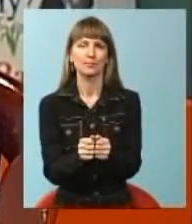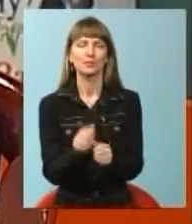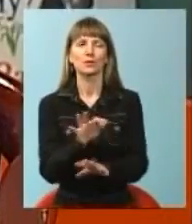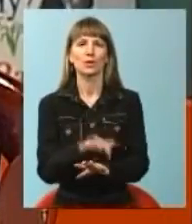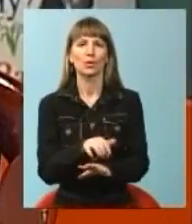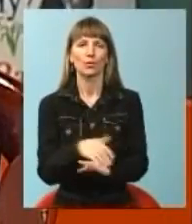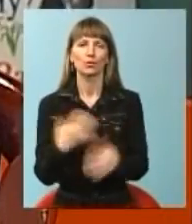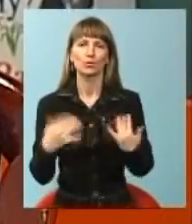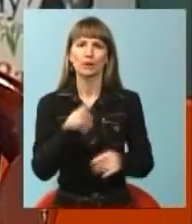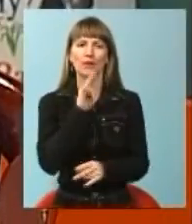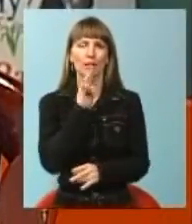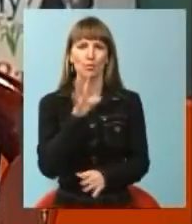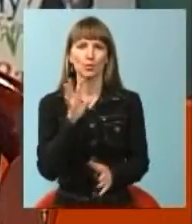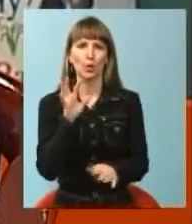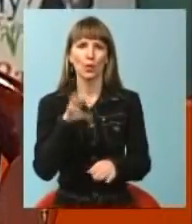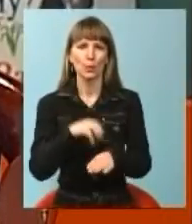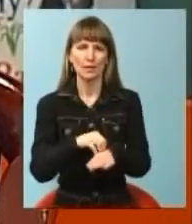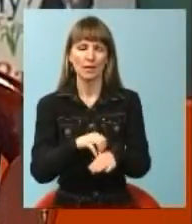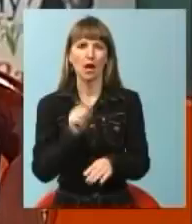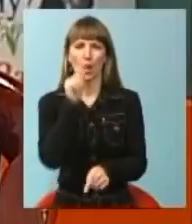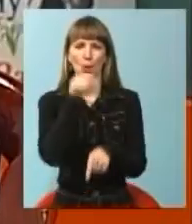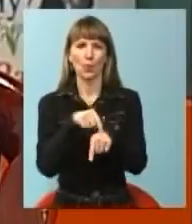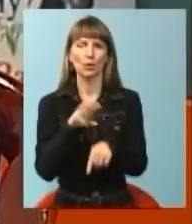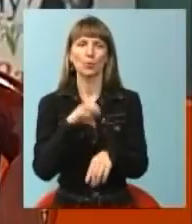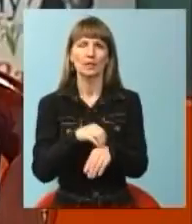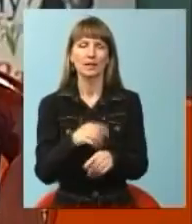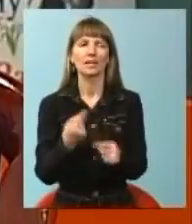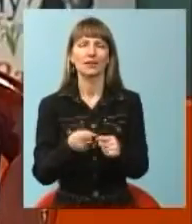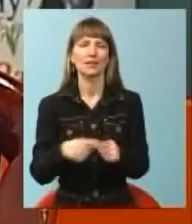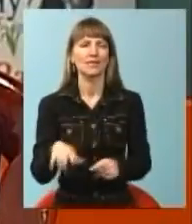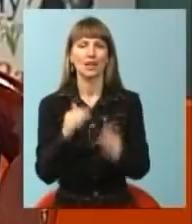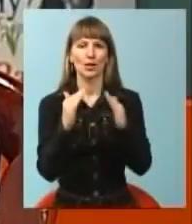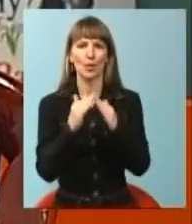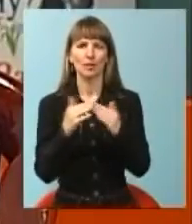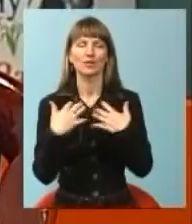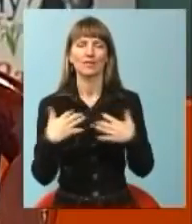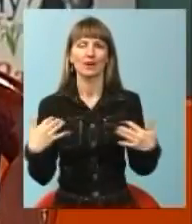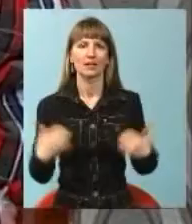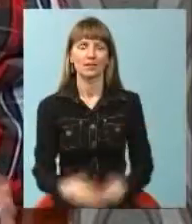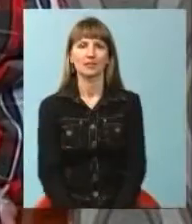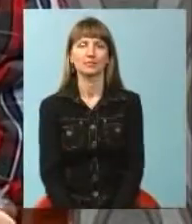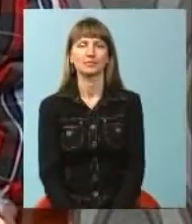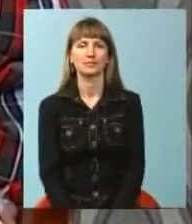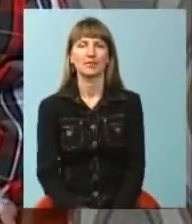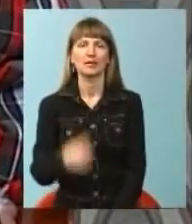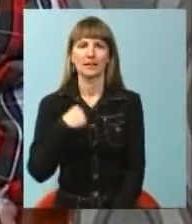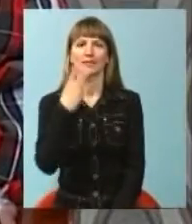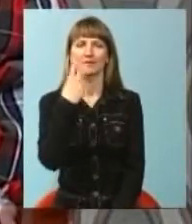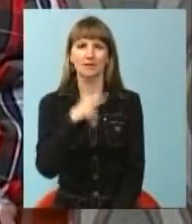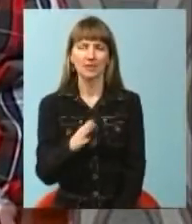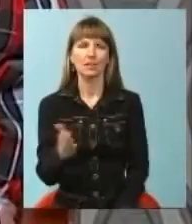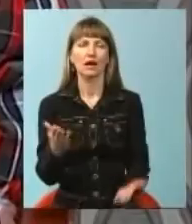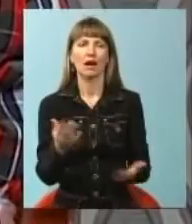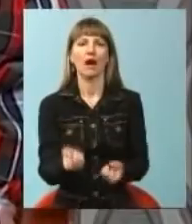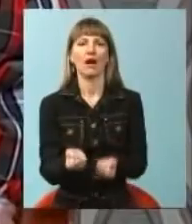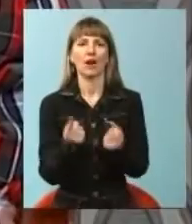котик вже не буде кусати, а курочка кусає, але це все домашні тварини. Ну, от бачиш, як виявляється, і навіть